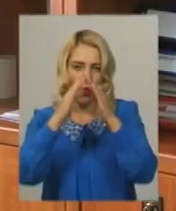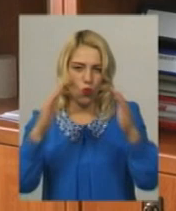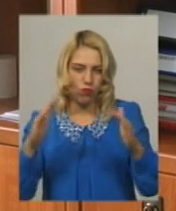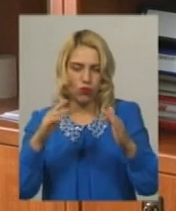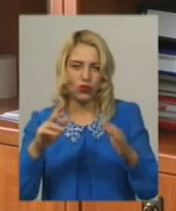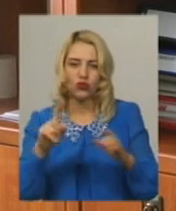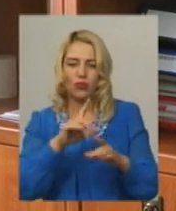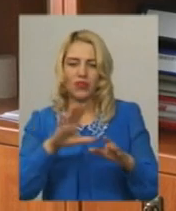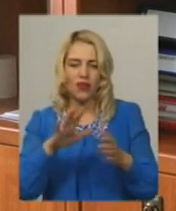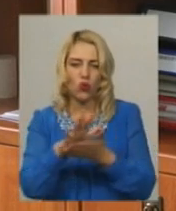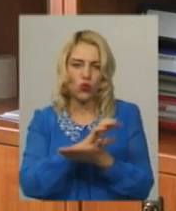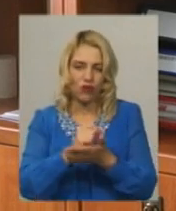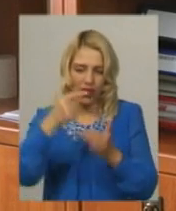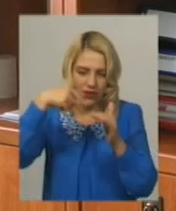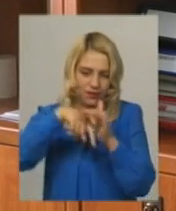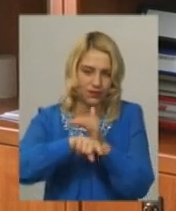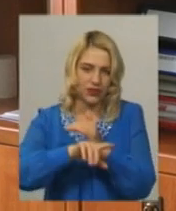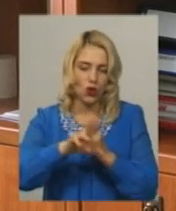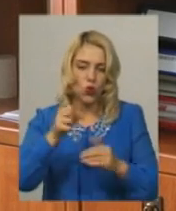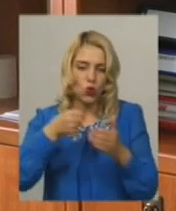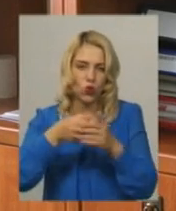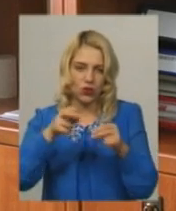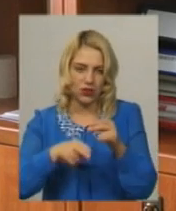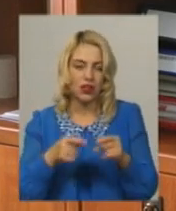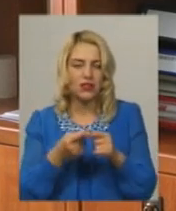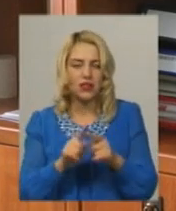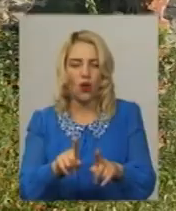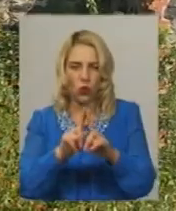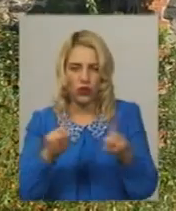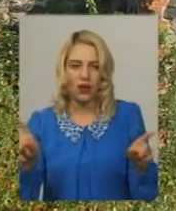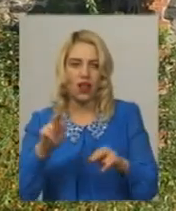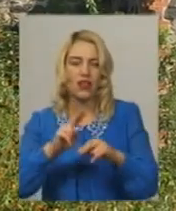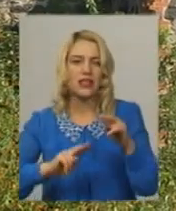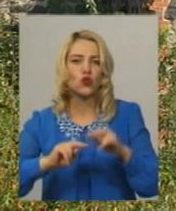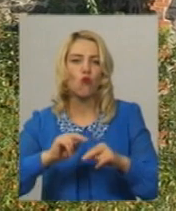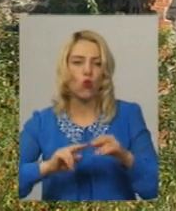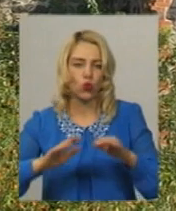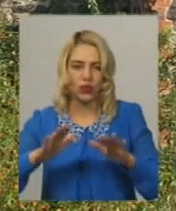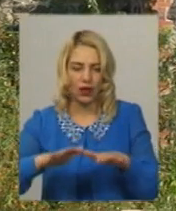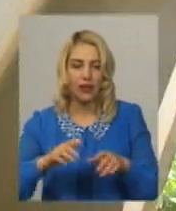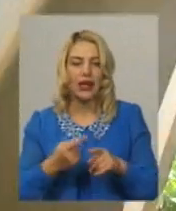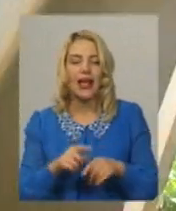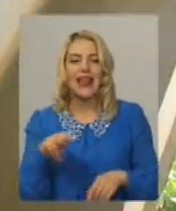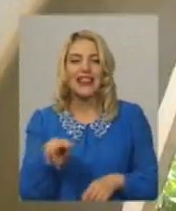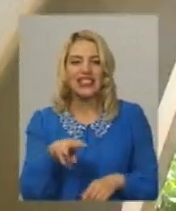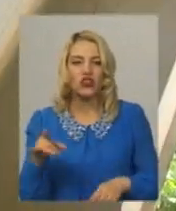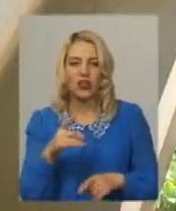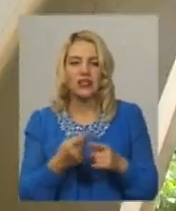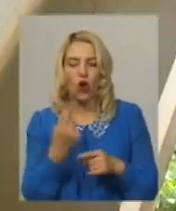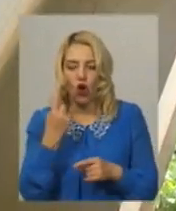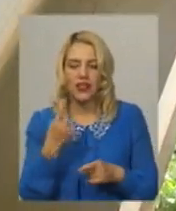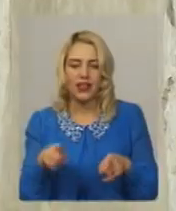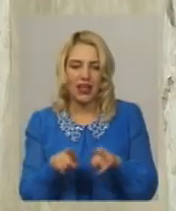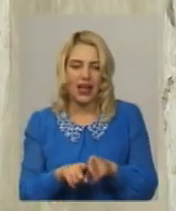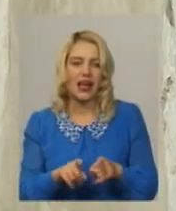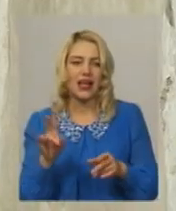і не руйнувалася вона до кінця, бо це дійсно унікальна споруда. У Летичівському районі це єдина церква в такому стані, але грошей